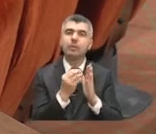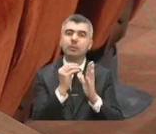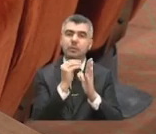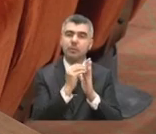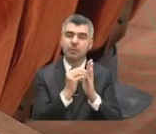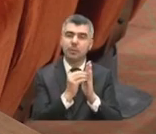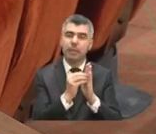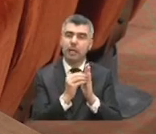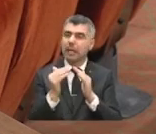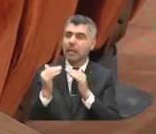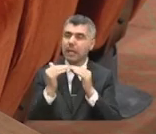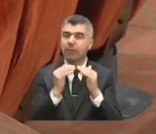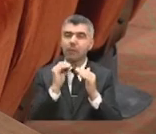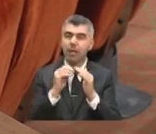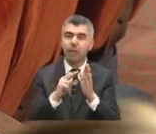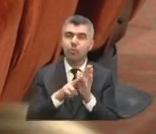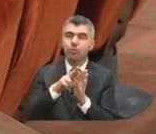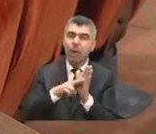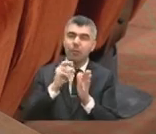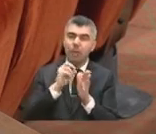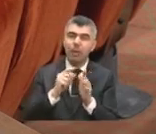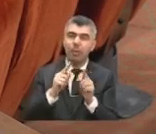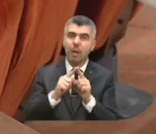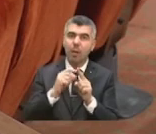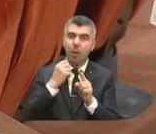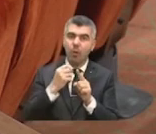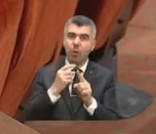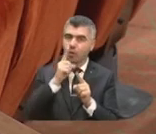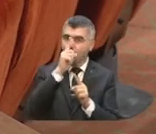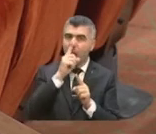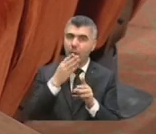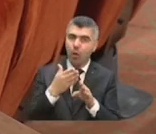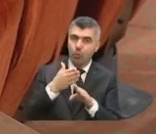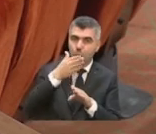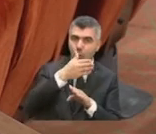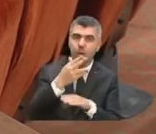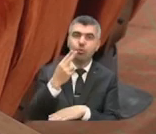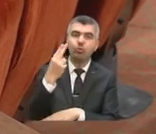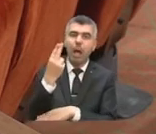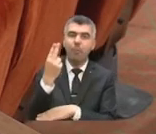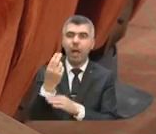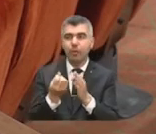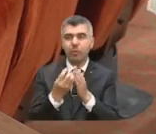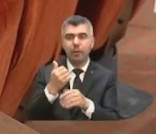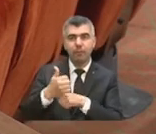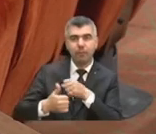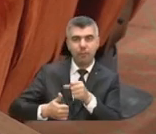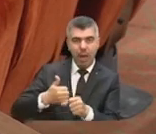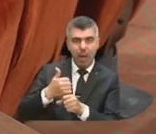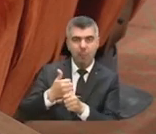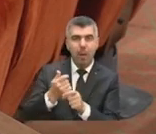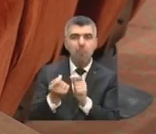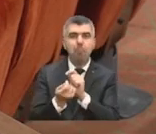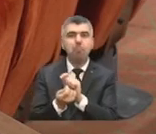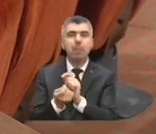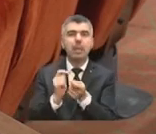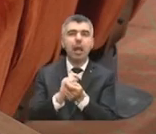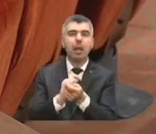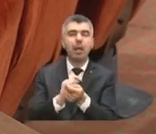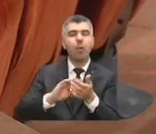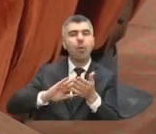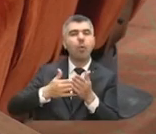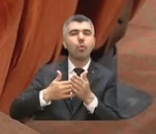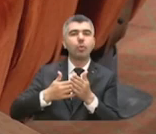وربما غادي نرجعوا في الدخول الجامعي المقبل باش نعطيكم التفاصيل، لأن جميع المسالك تغيرات بالخصوص في